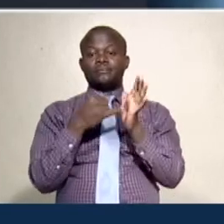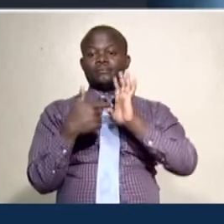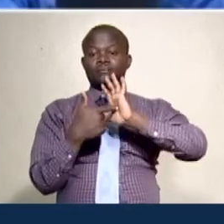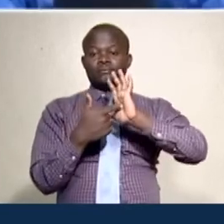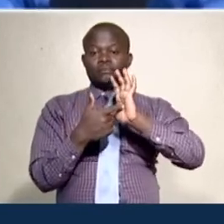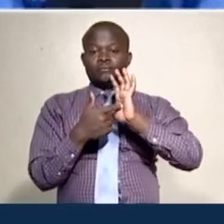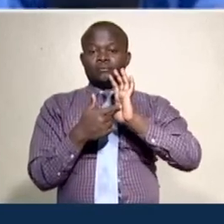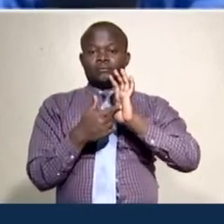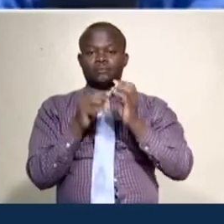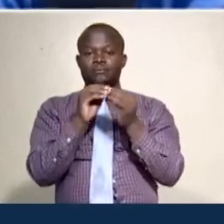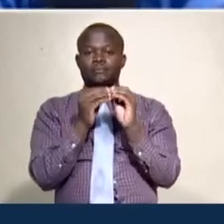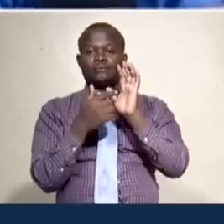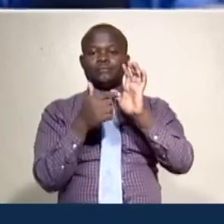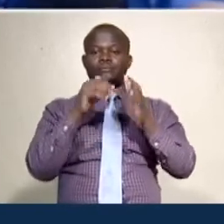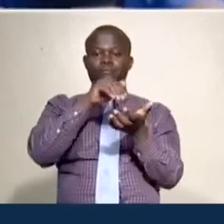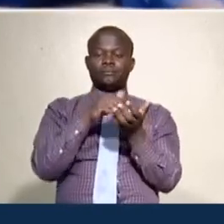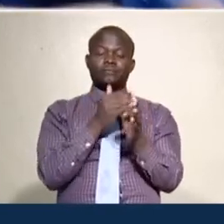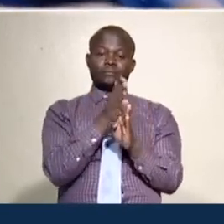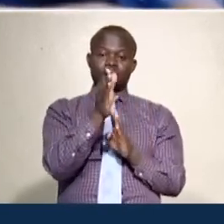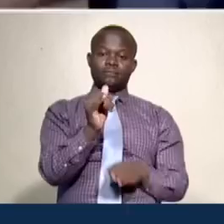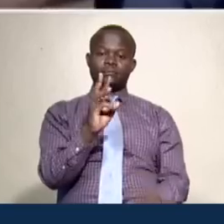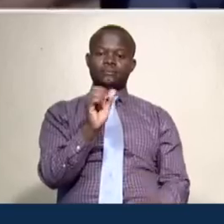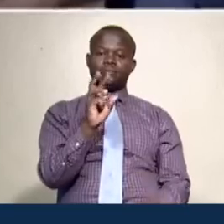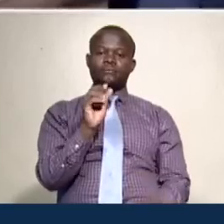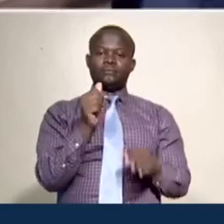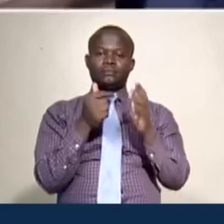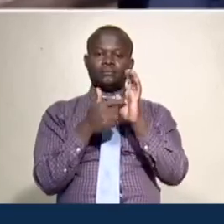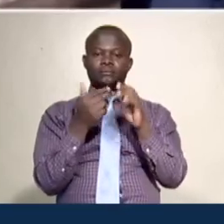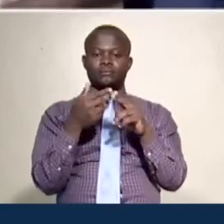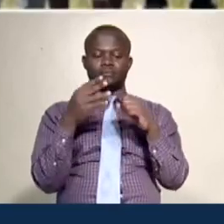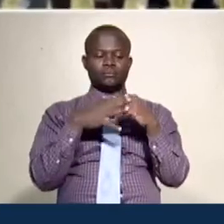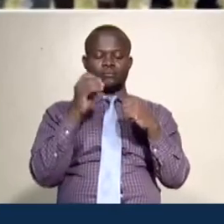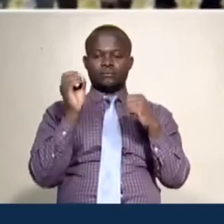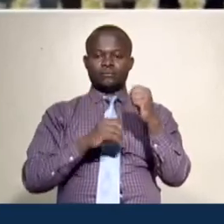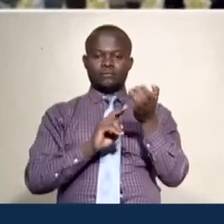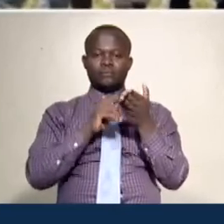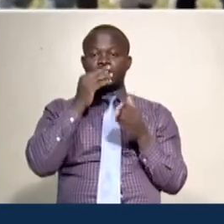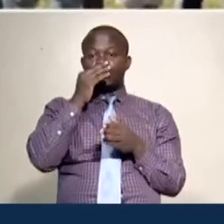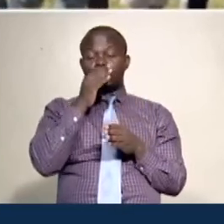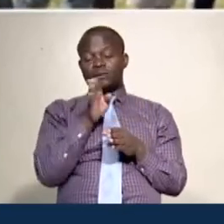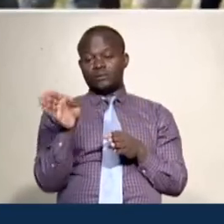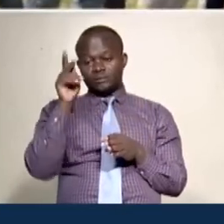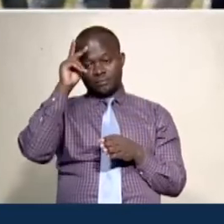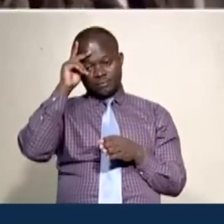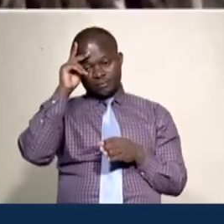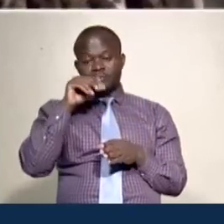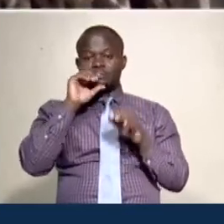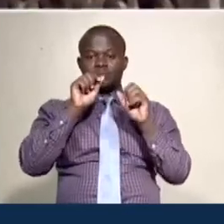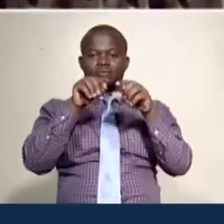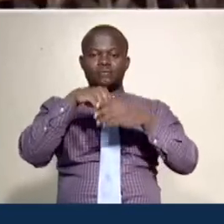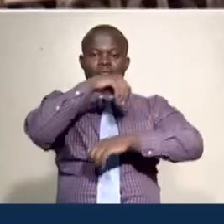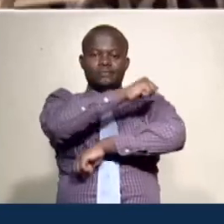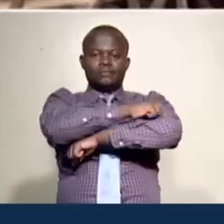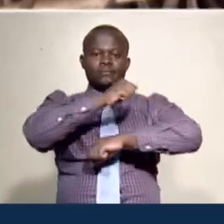zikagaragara Imibare igaragazwa n'ikigo ngororamuco cya Iwawa igaragaza ko 90% by'abakoresha ibiyobyabwenge ari abatarashoboye kujya mu